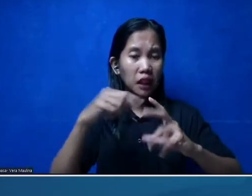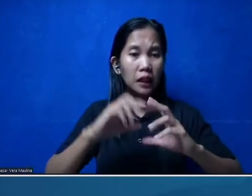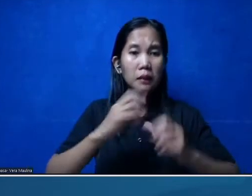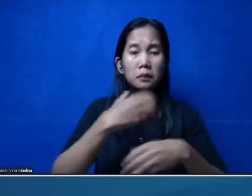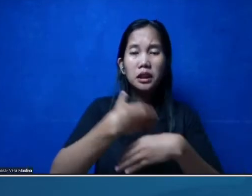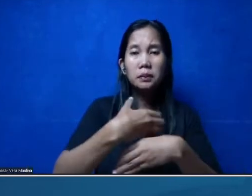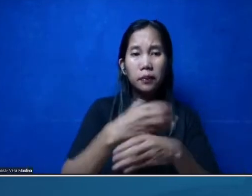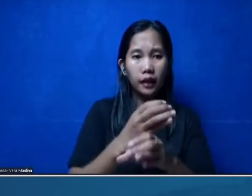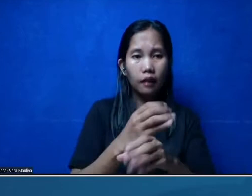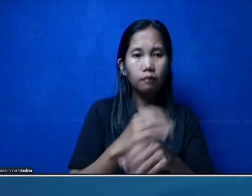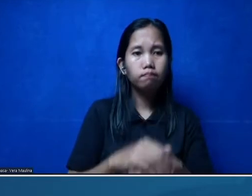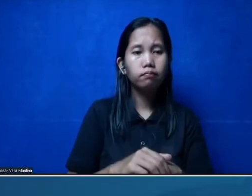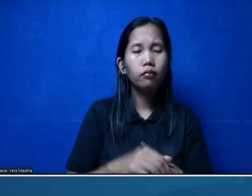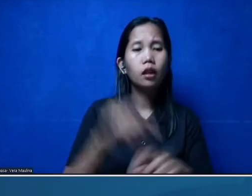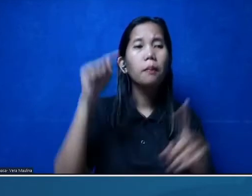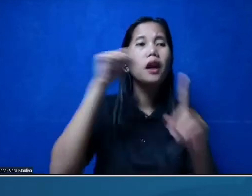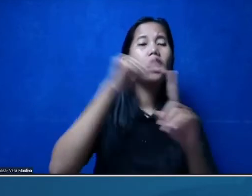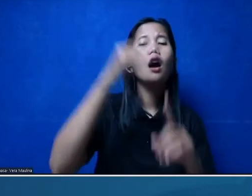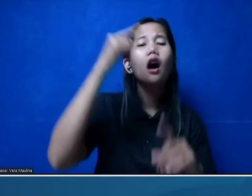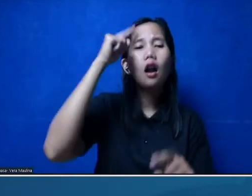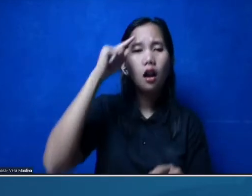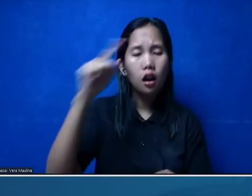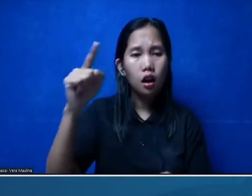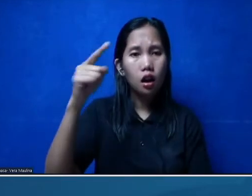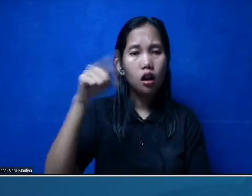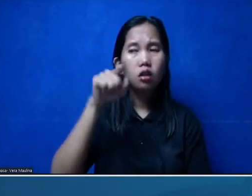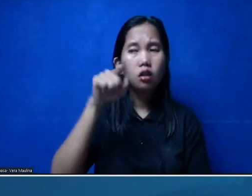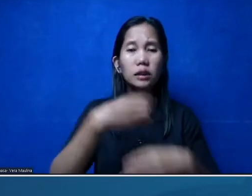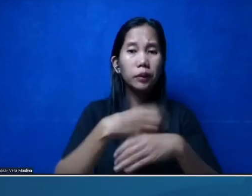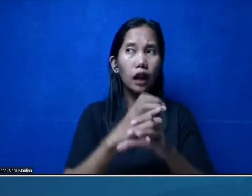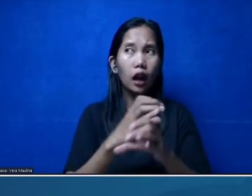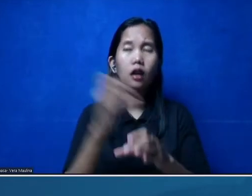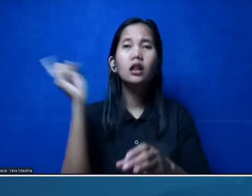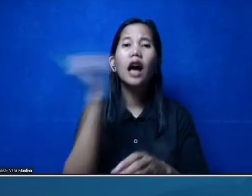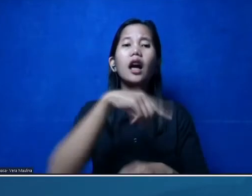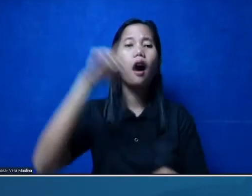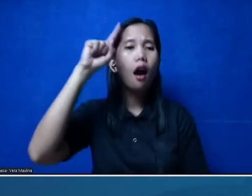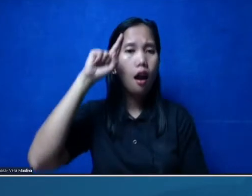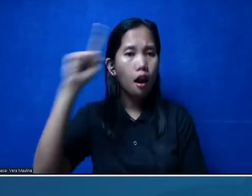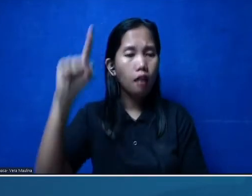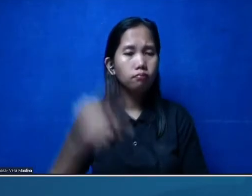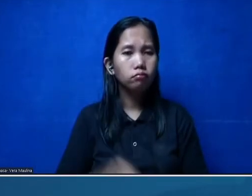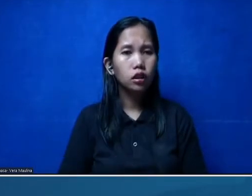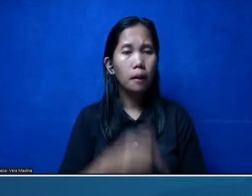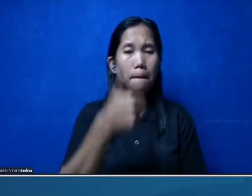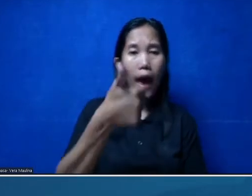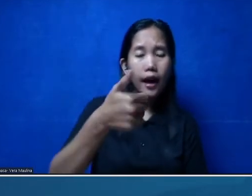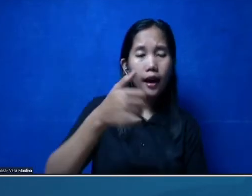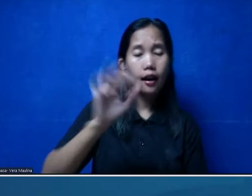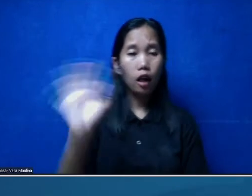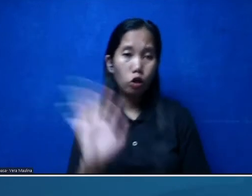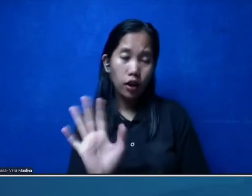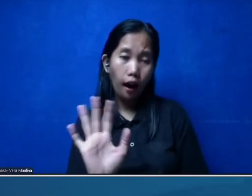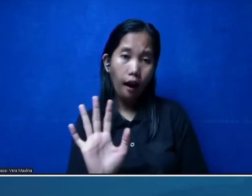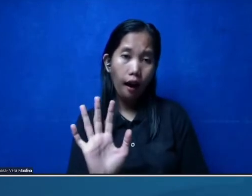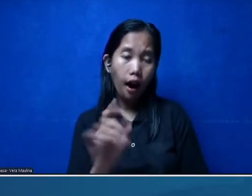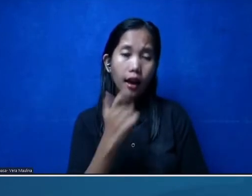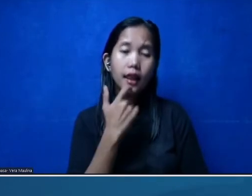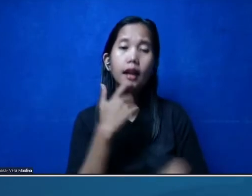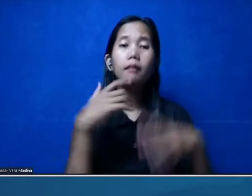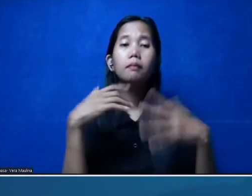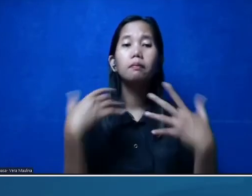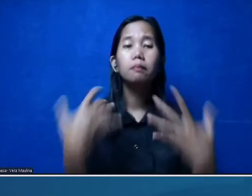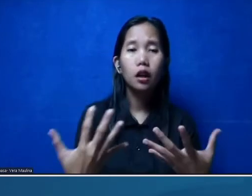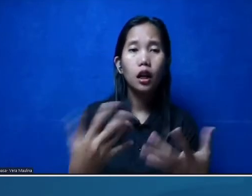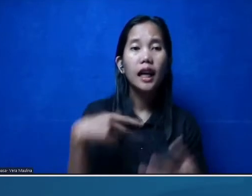makhluk yang mulia yang diciptakan oleh Tuhan bukan dari monyet kemudian jadi manusia dalam